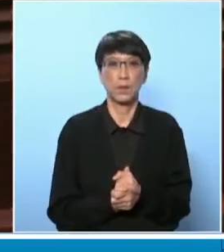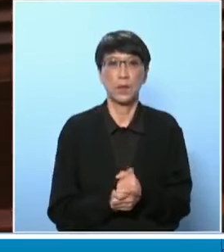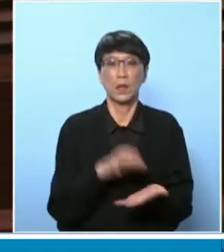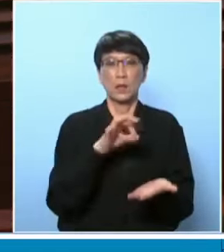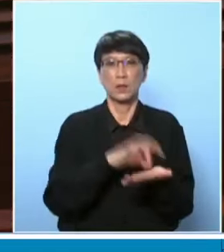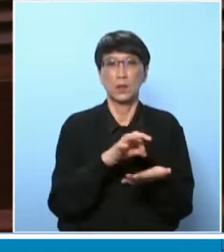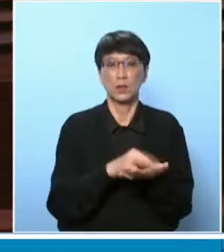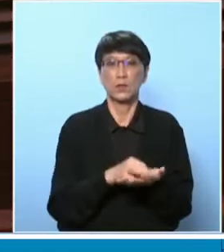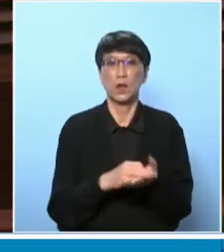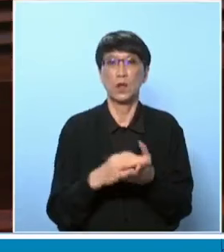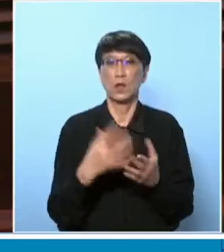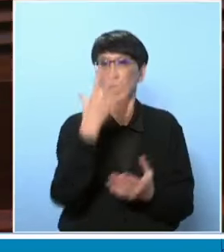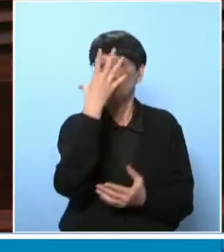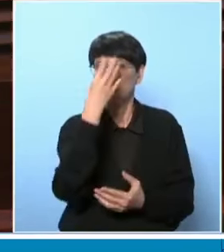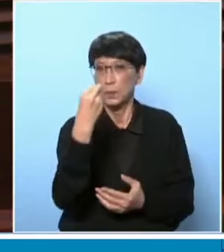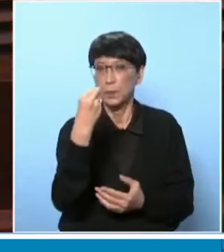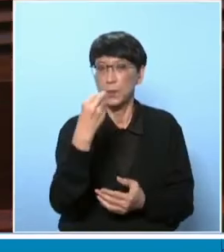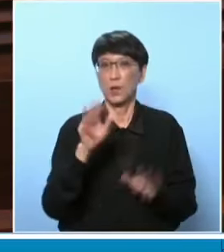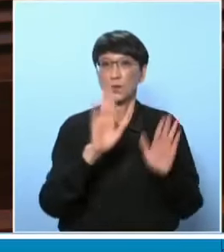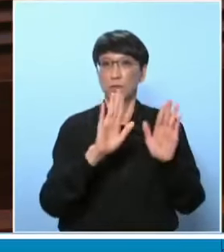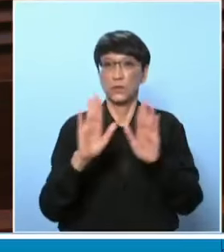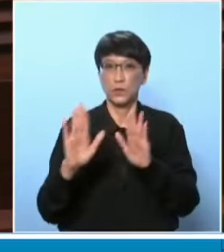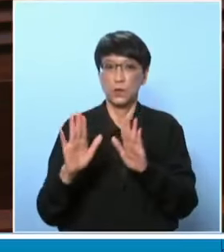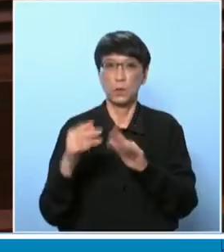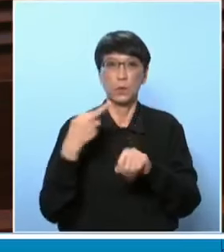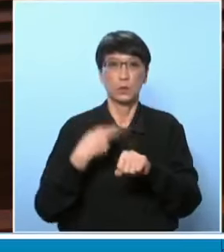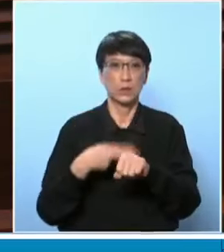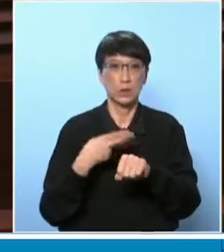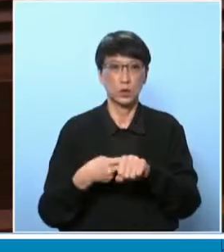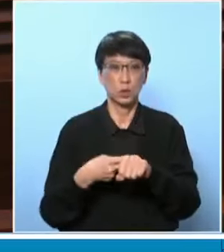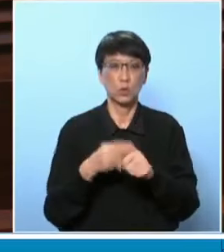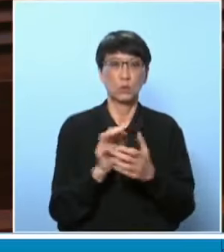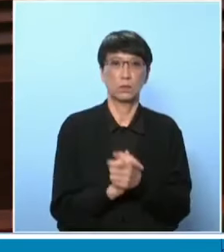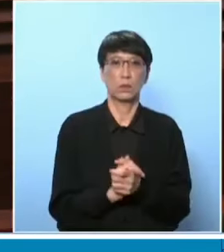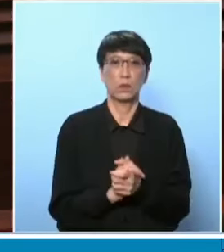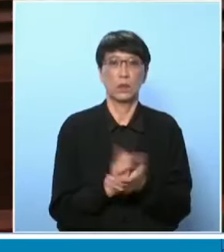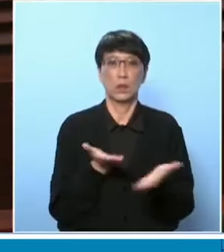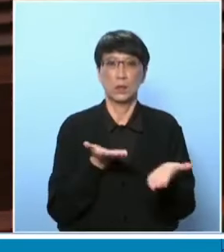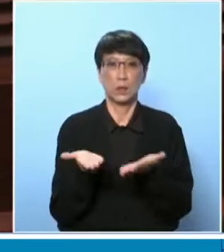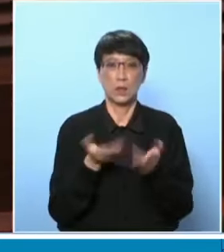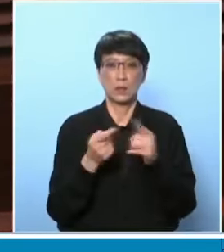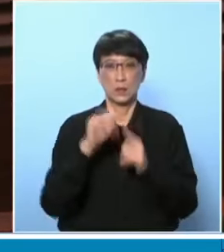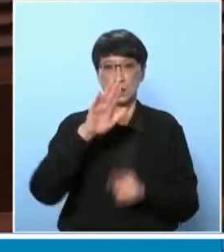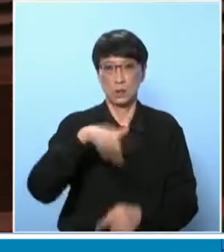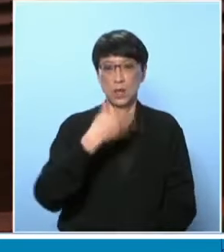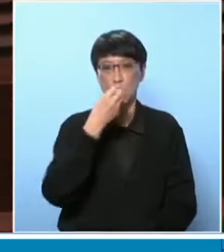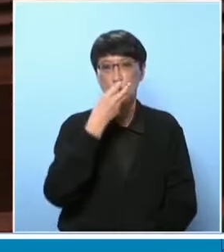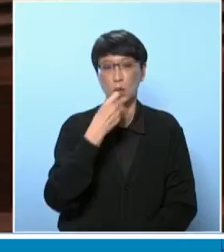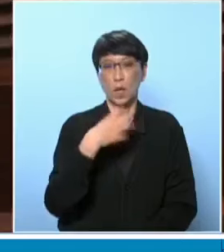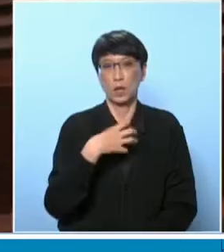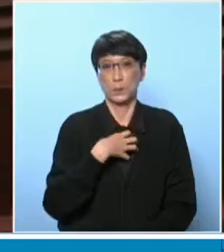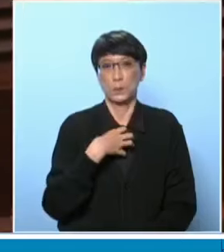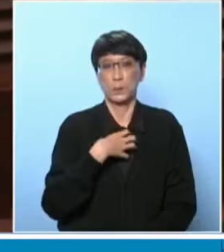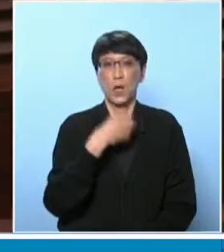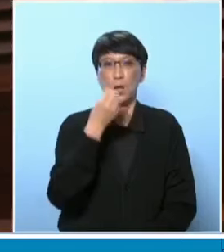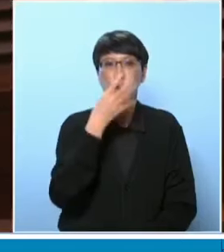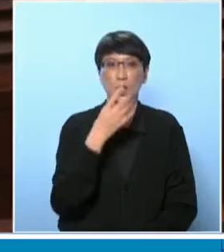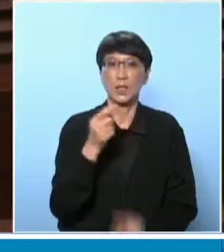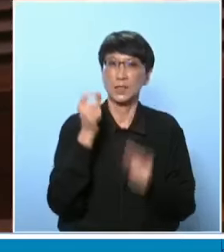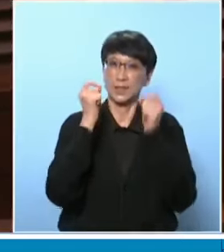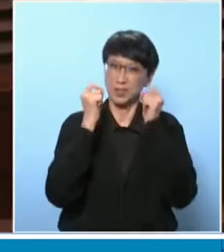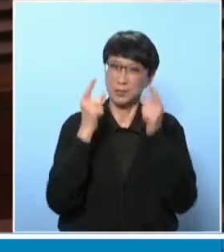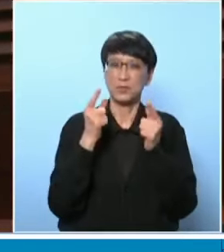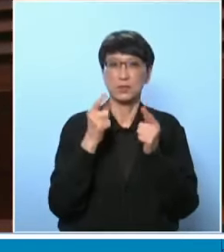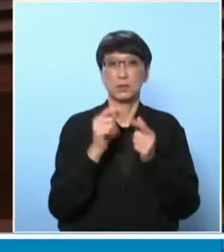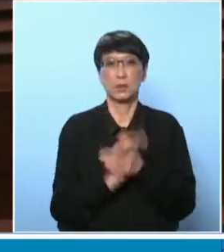嘅吸引力，無論係服務嘅水平，無論是令到旅客來到香港能夠感受到香港獨特的魅力，